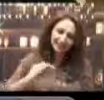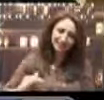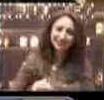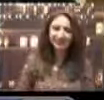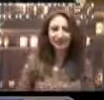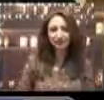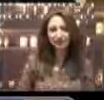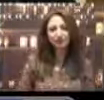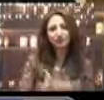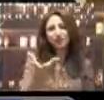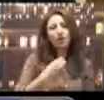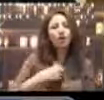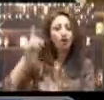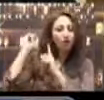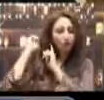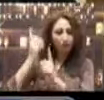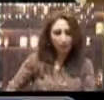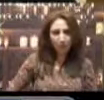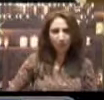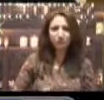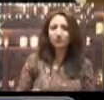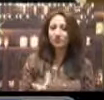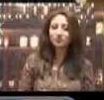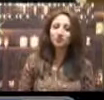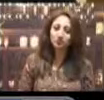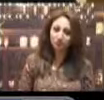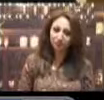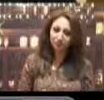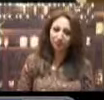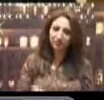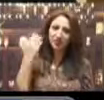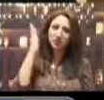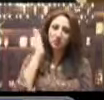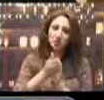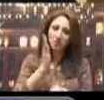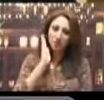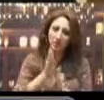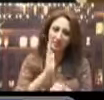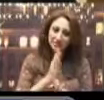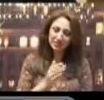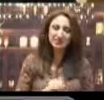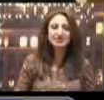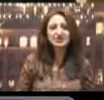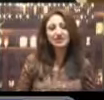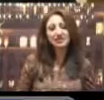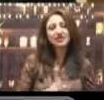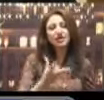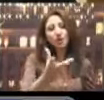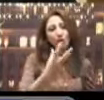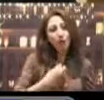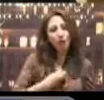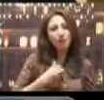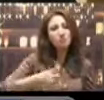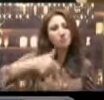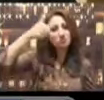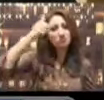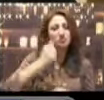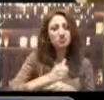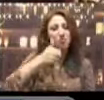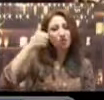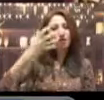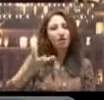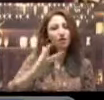محمد حكايتك ايه بقى؟ خليني ارجع لمحمد اسماعيل الفنان اللي تحول بقى يوسف الشريف النهارده، فنان متميز جدا. احكي لي بدايتك